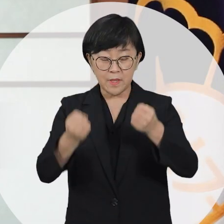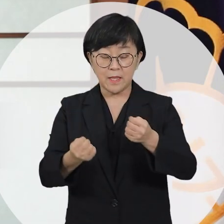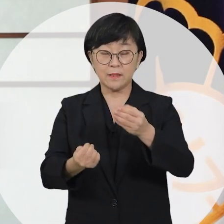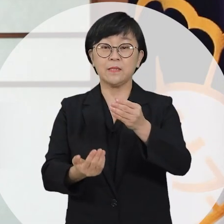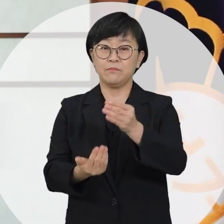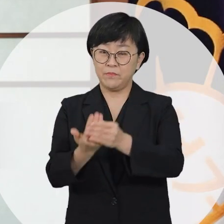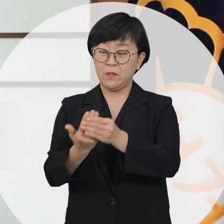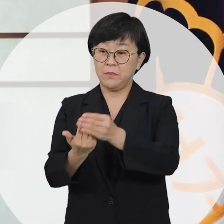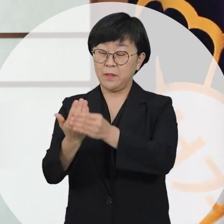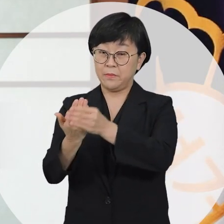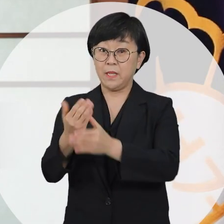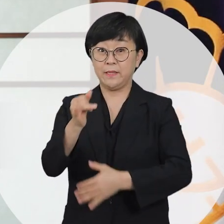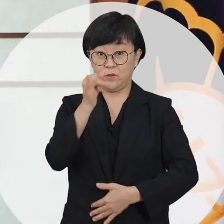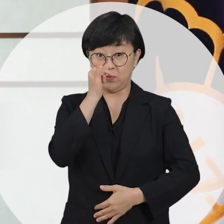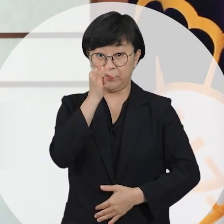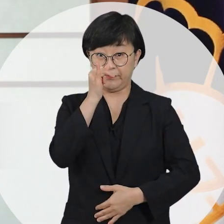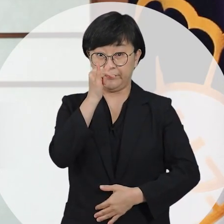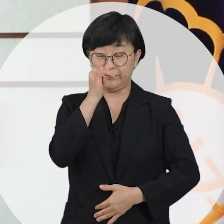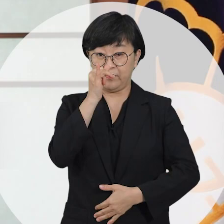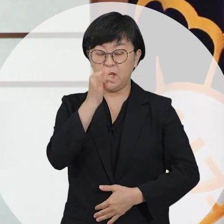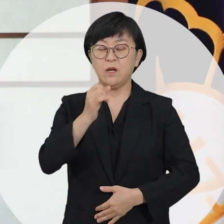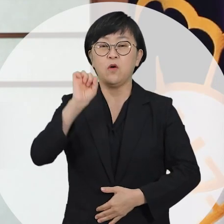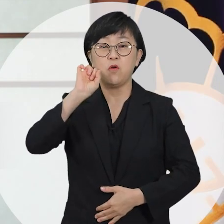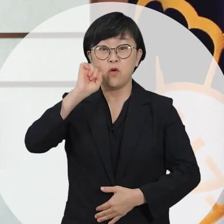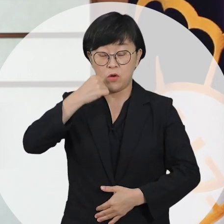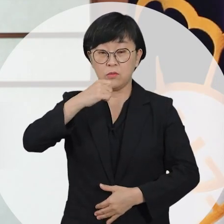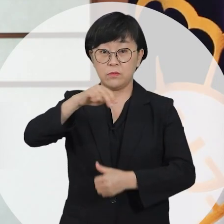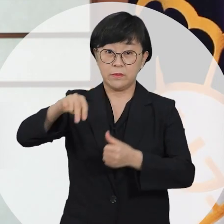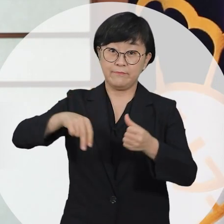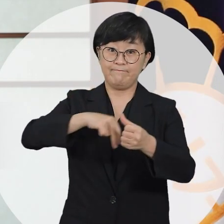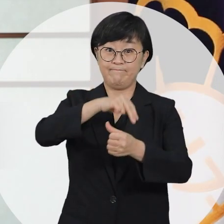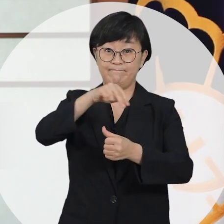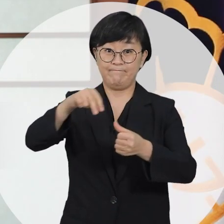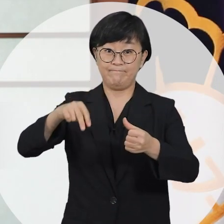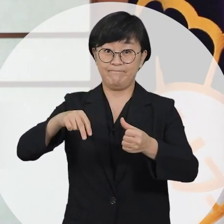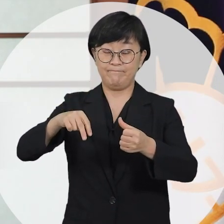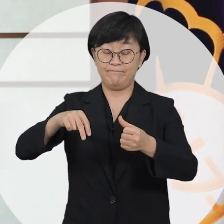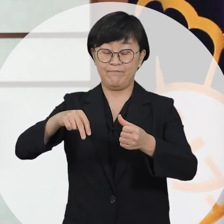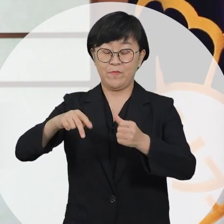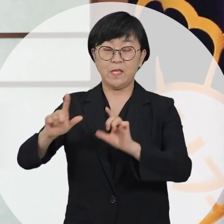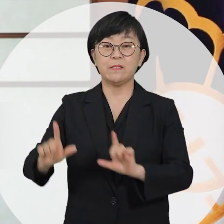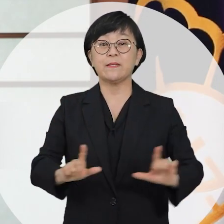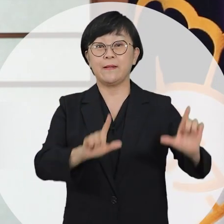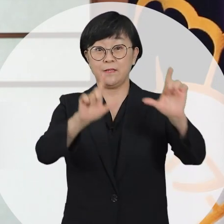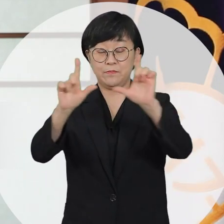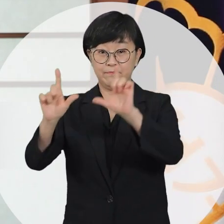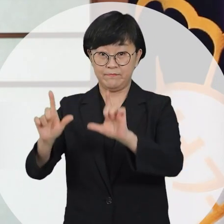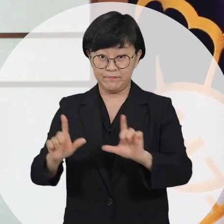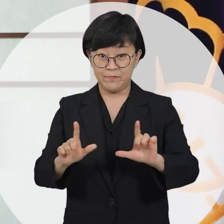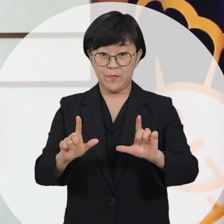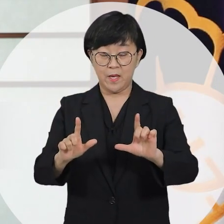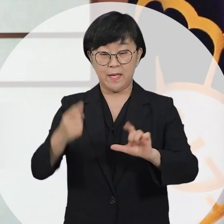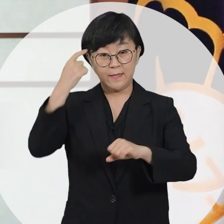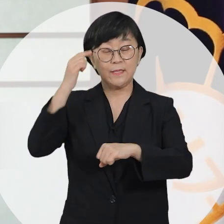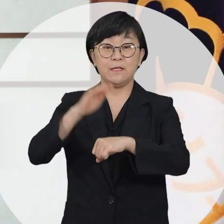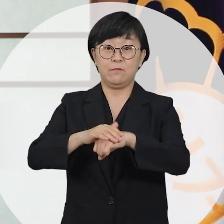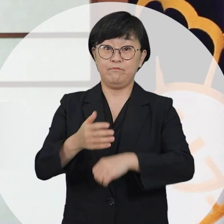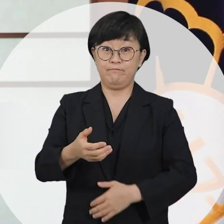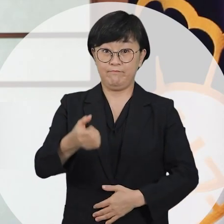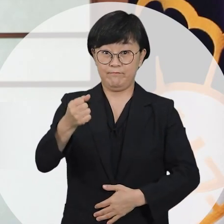다사다난했습니다. 여러 힘든 상황 가운데서도 굳건히 일상을 지키고 현명한